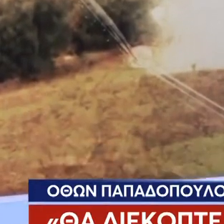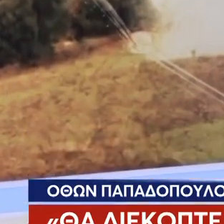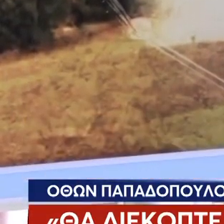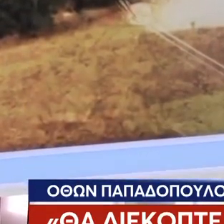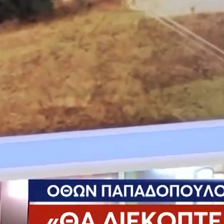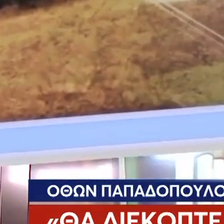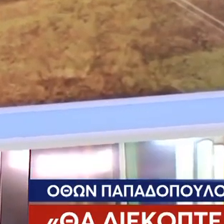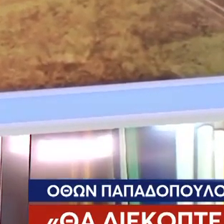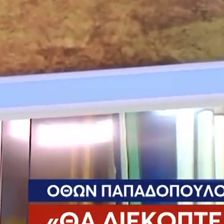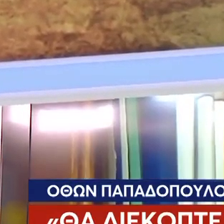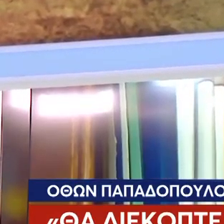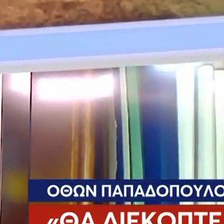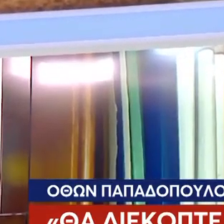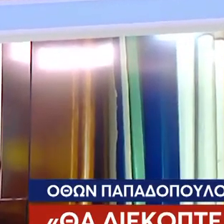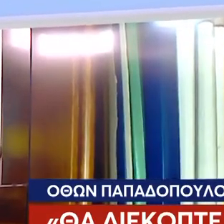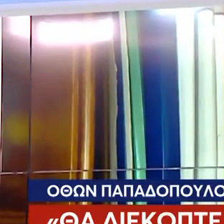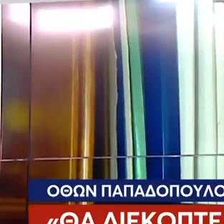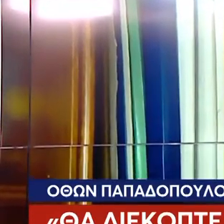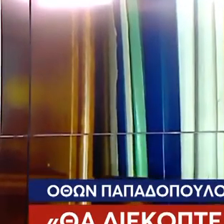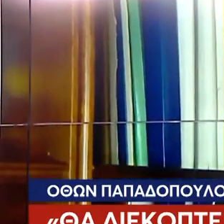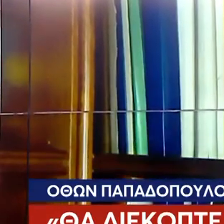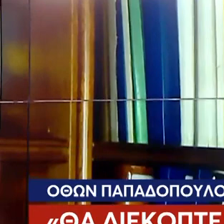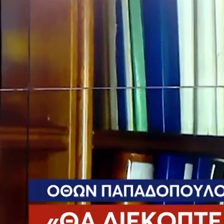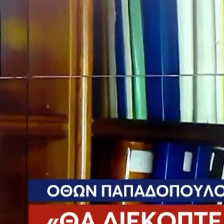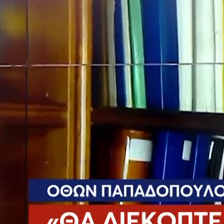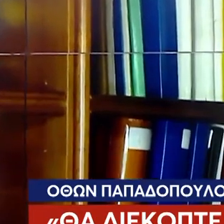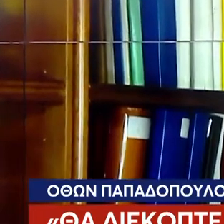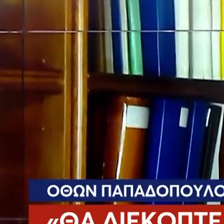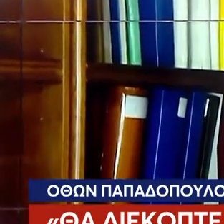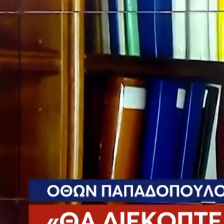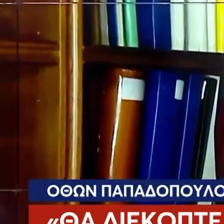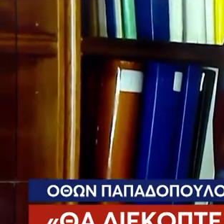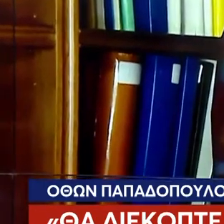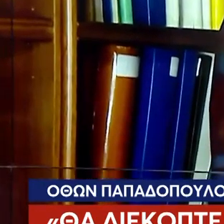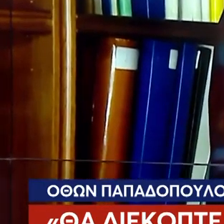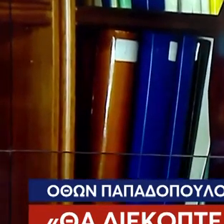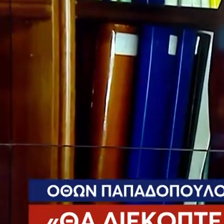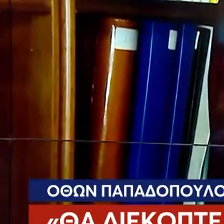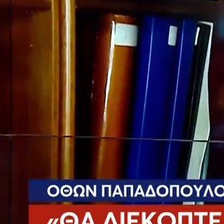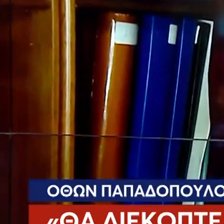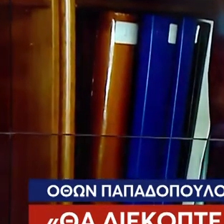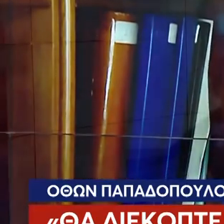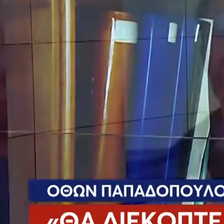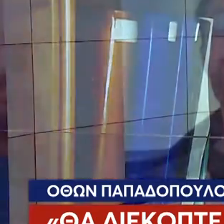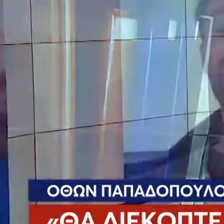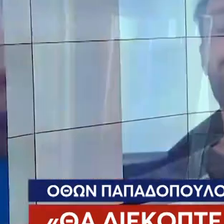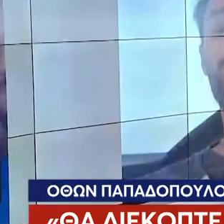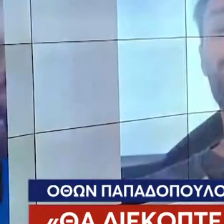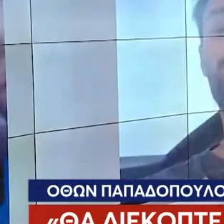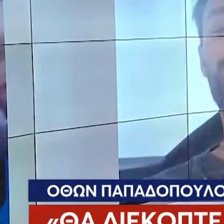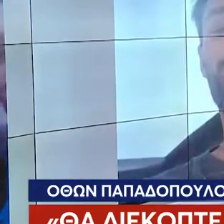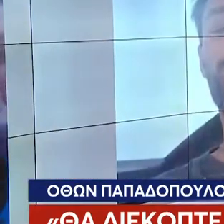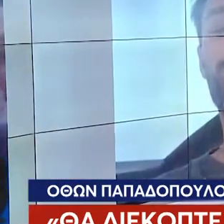οποίο είχε δώσει ραντεβού για το πρωί της Τετάρτης, δηλαδή της μεθεπόμενης μέρας. Ναι, τώρα από όμως, το περιστατικό. Κύριε Παπαδόπουλε, εμένα, και το λέω